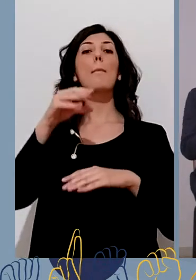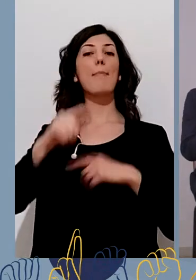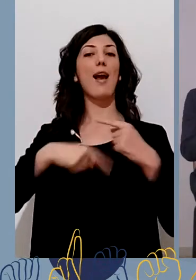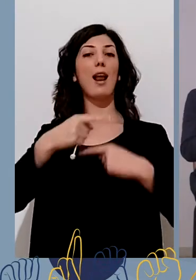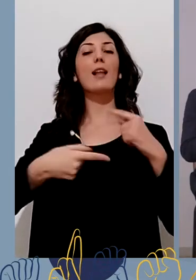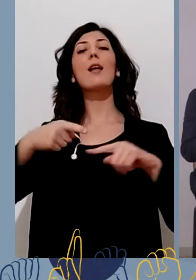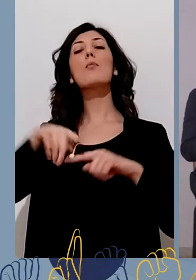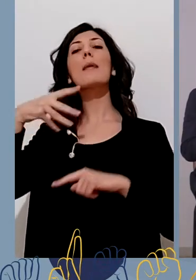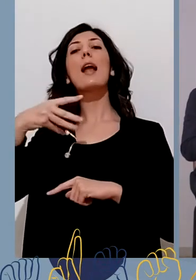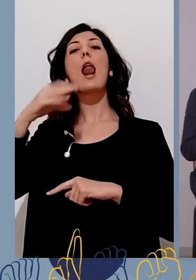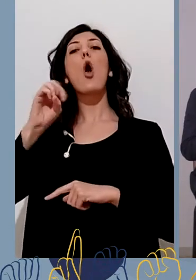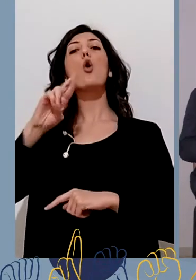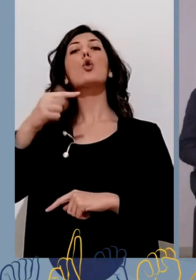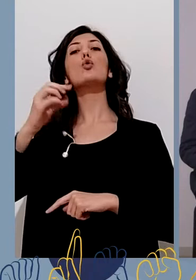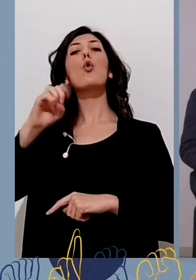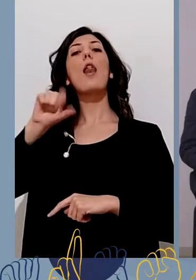sono appunto